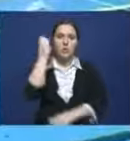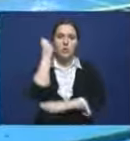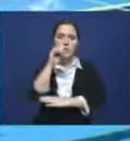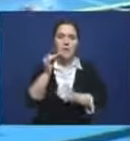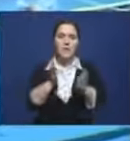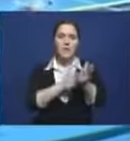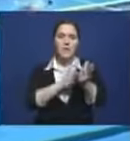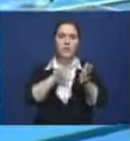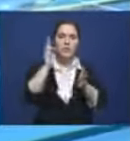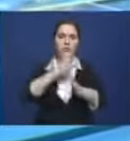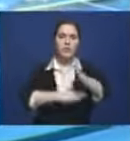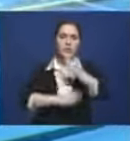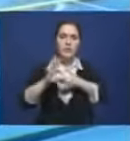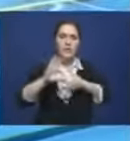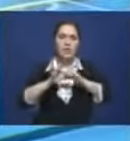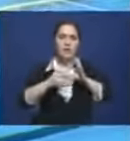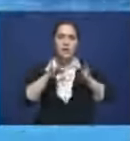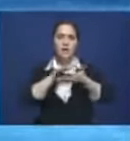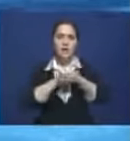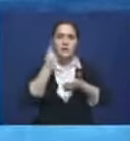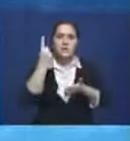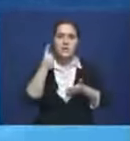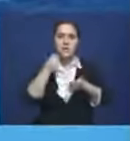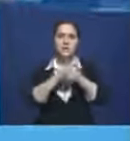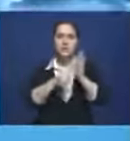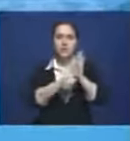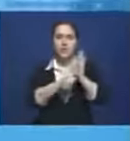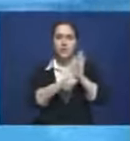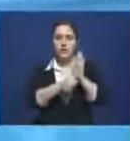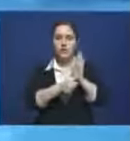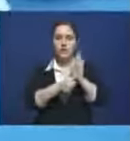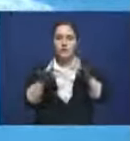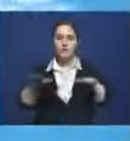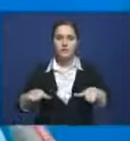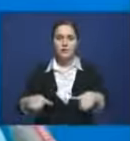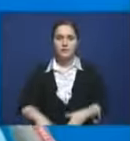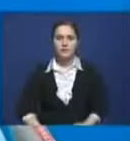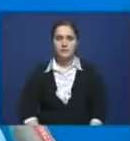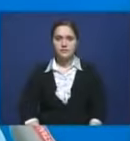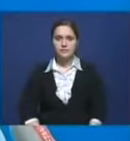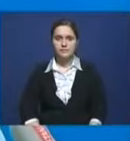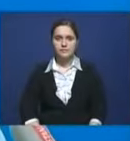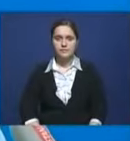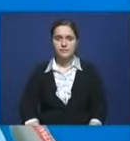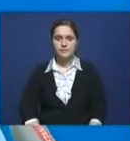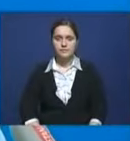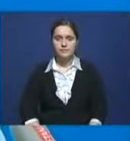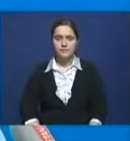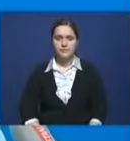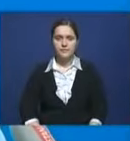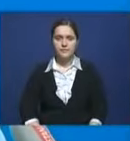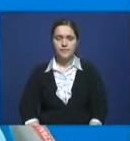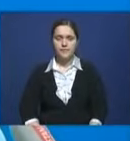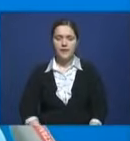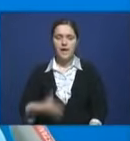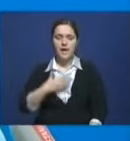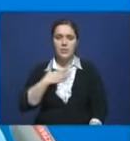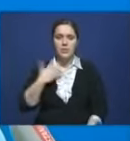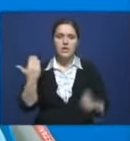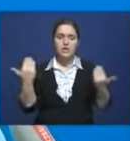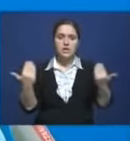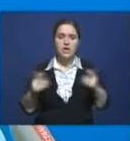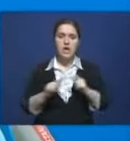призеров Паралимпиады, занявших места с 1 по 6. Во всех регионах мы сейчас открываем филиалы.